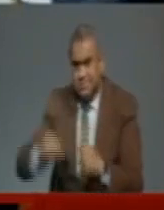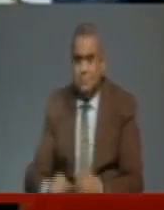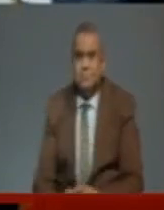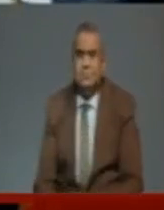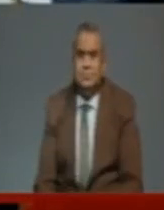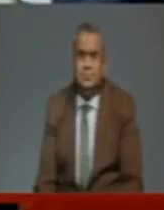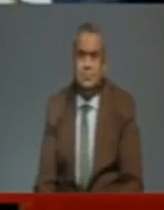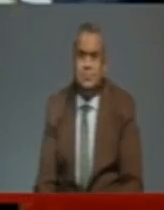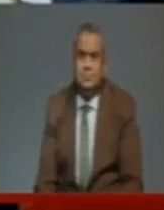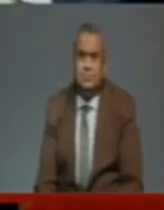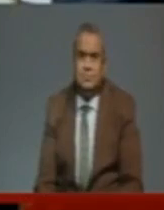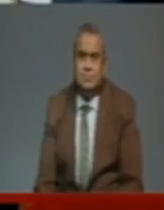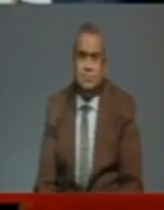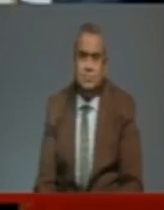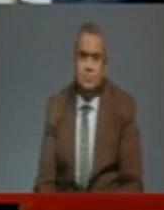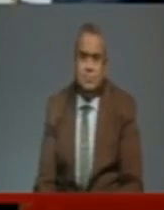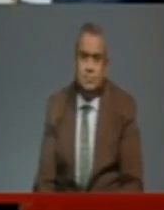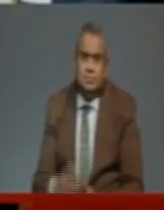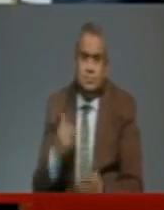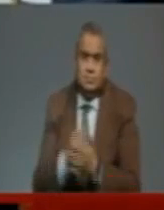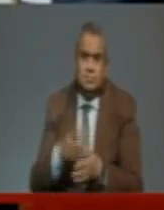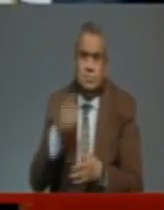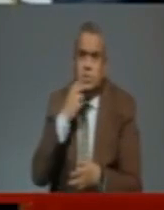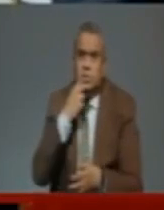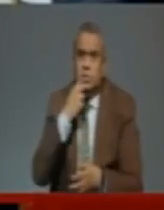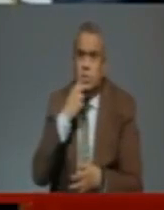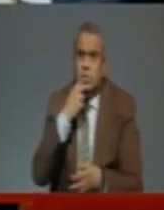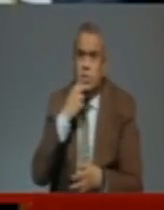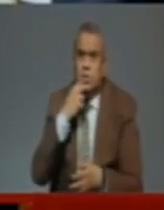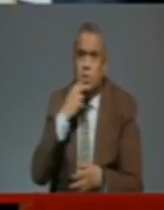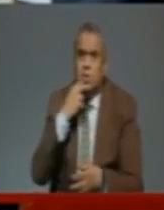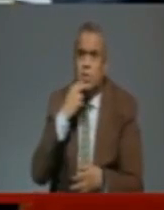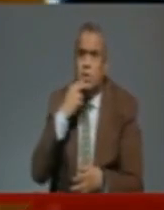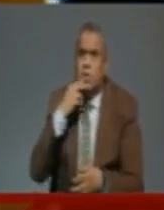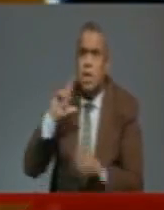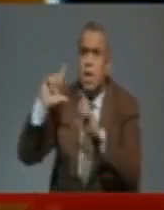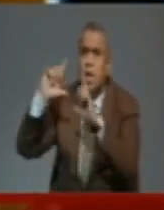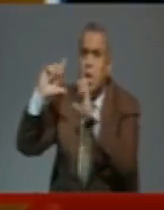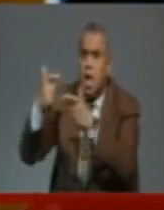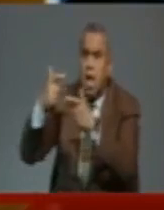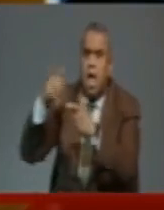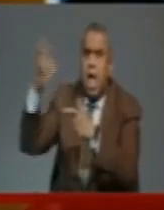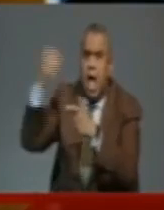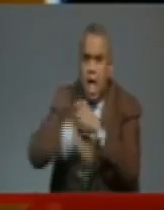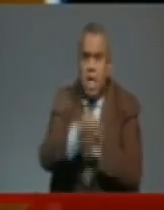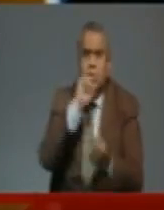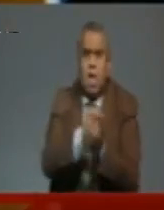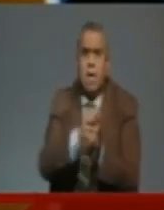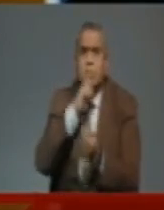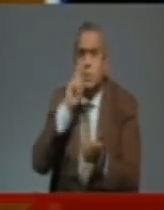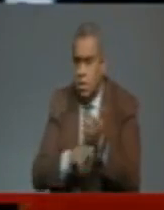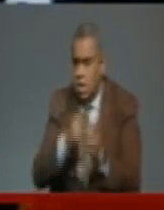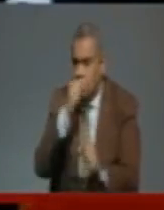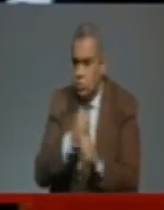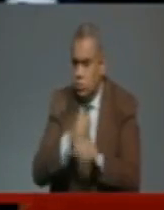كلام قوي صعب اقول، قلت يتقبض عليه وما يخرجش الا لما يسيب الارض كده ولا مش كده؟ صحيح. ولا نسيت؟ لا يا فندم تمام. مش كده